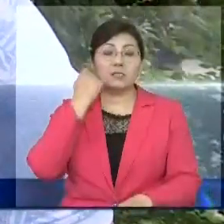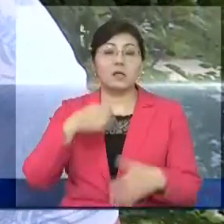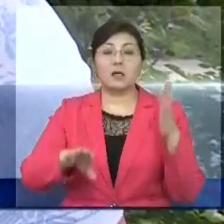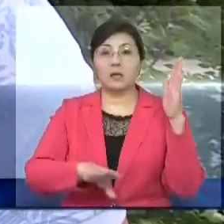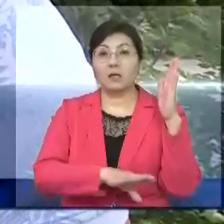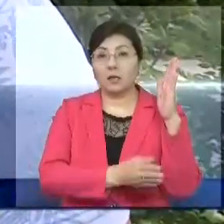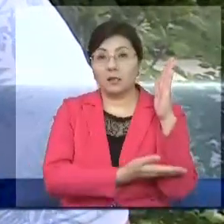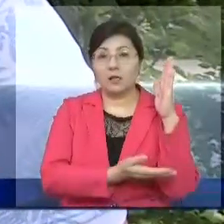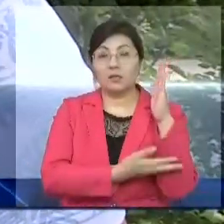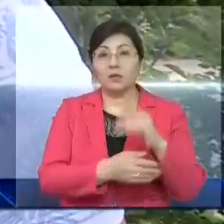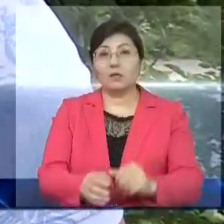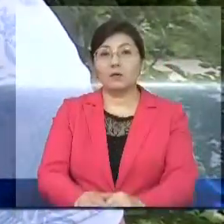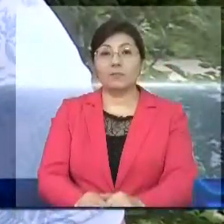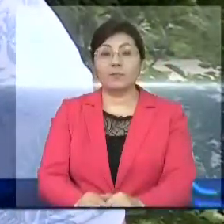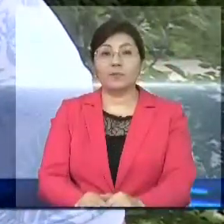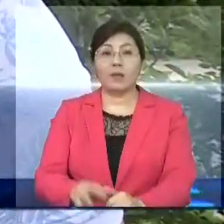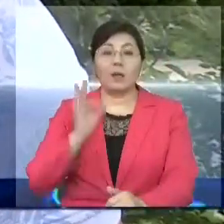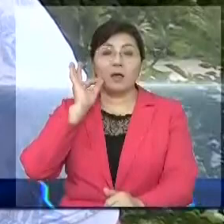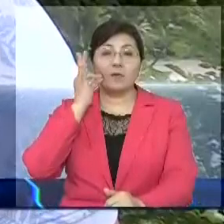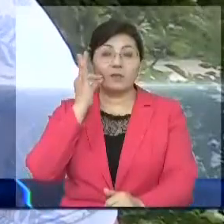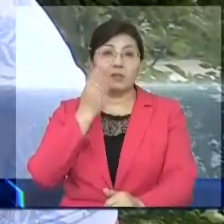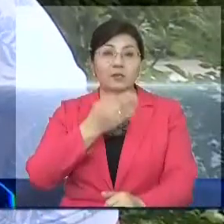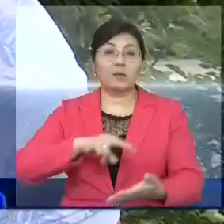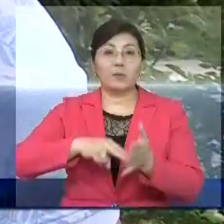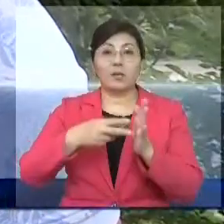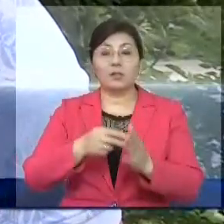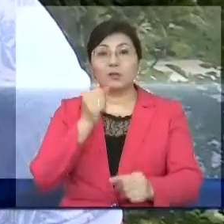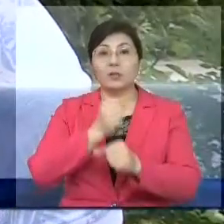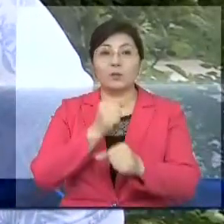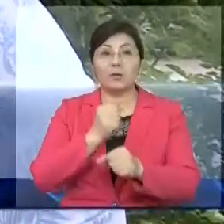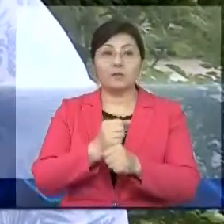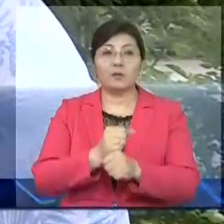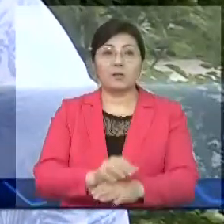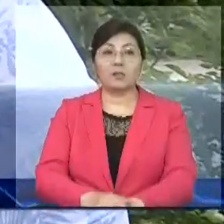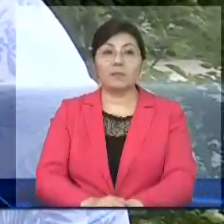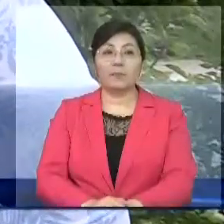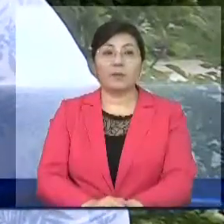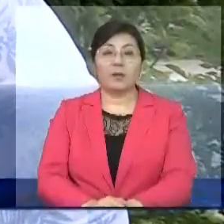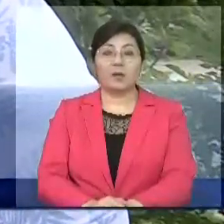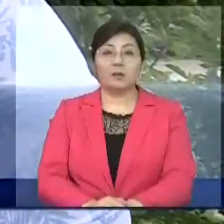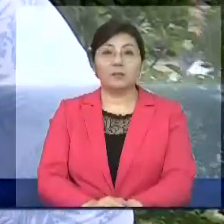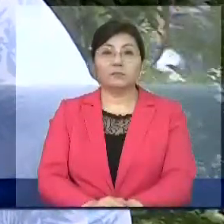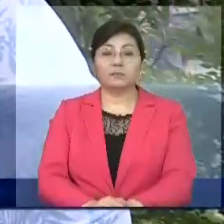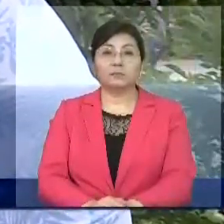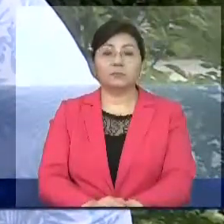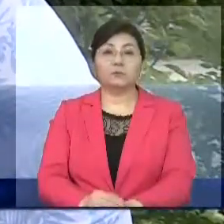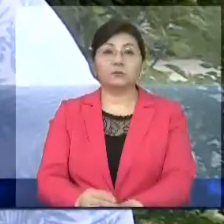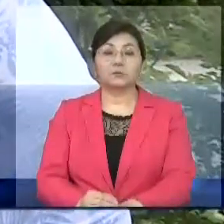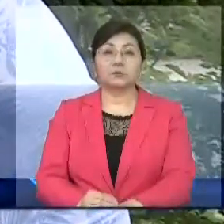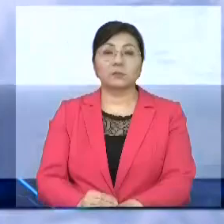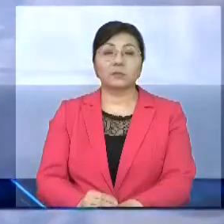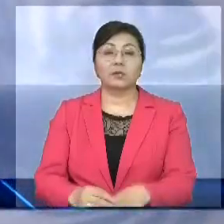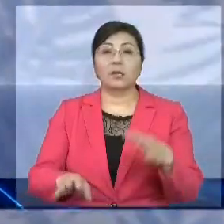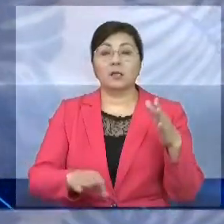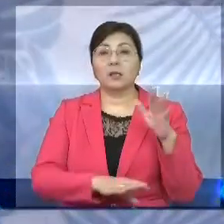района. В осенний период планируется работа по омолаживающей обрезке после того, как на деревья опадут